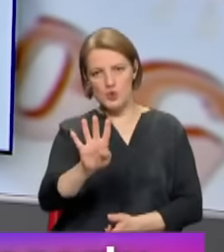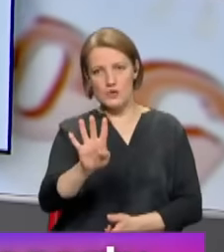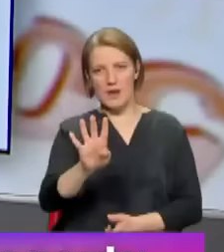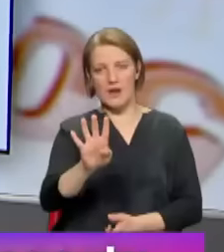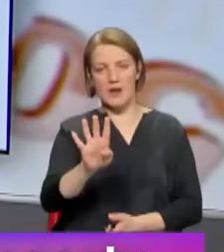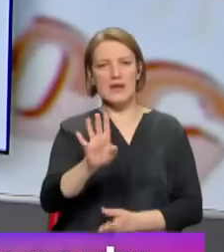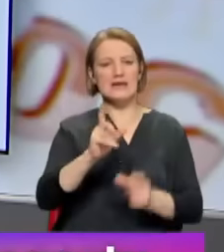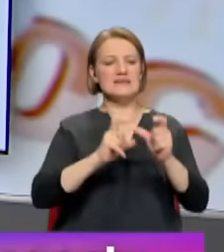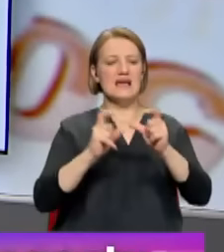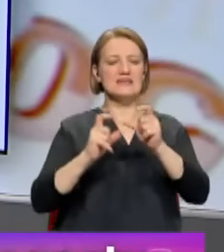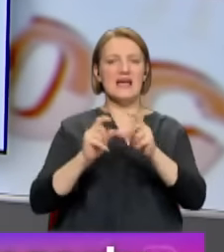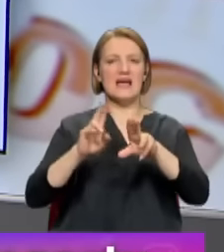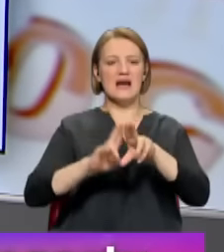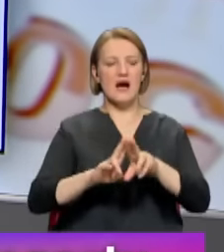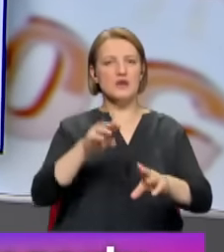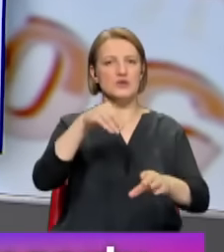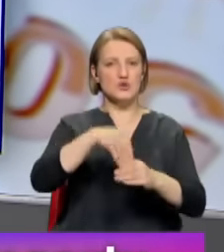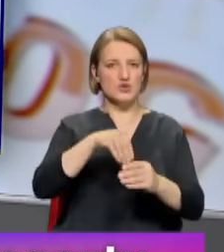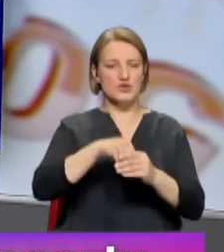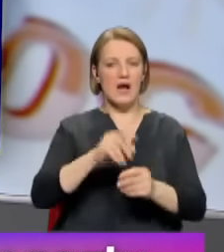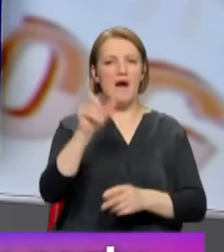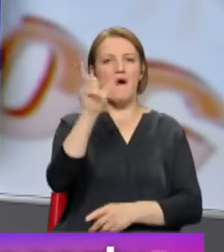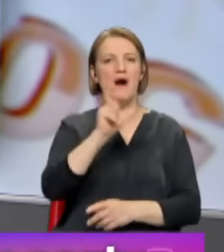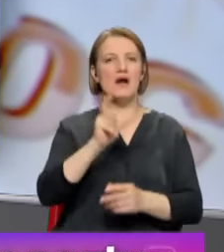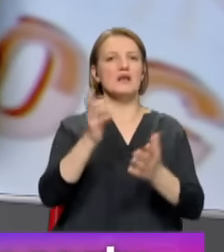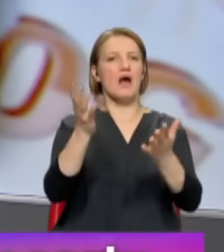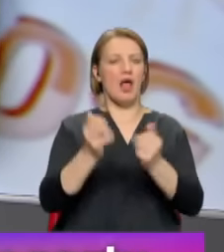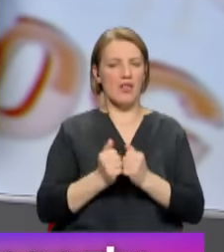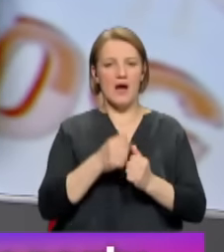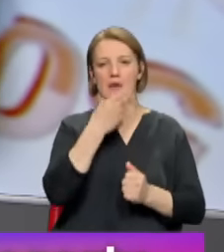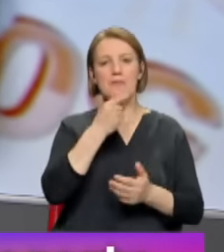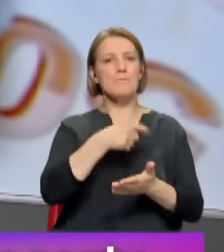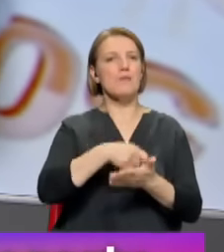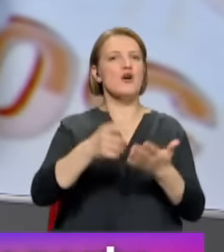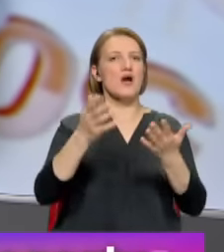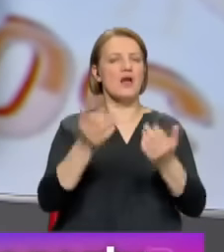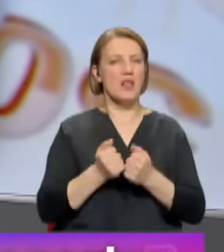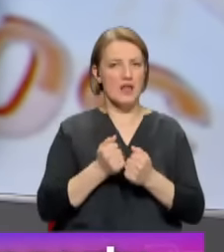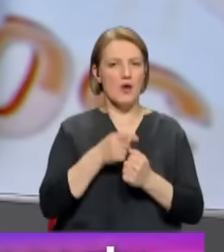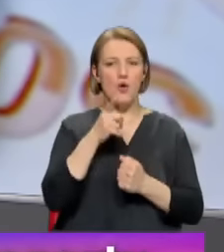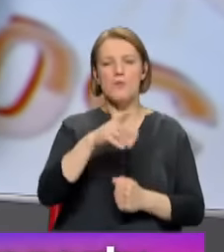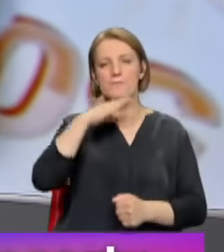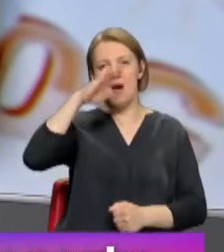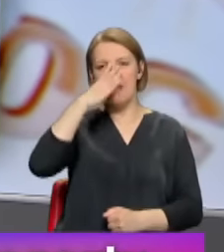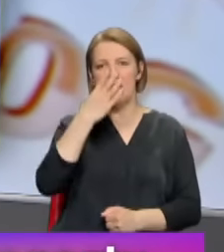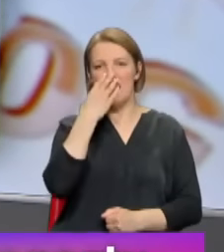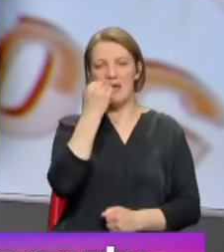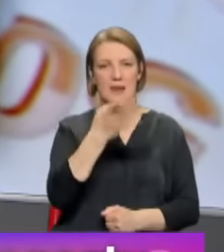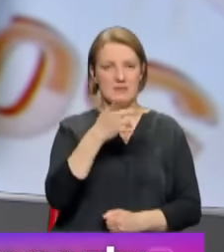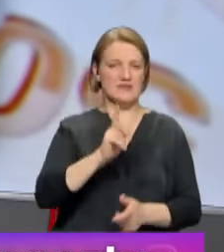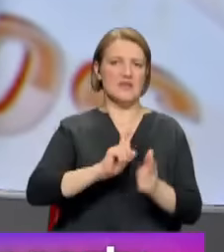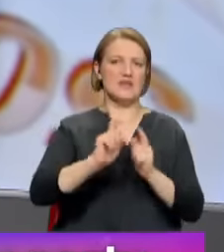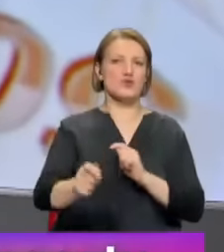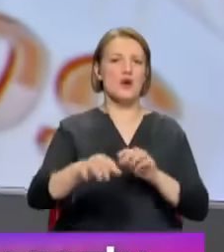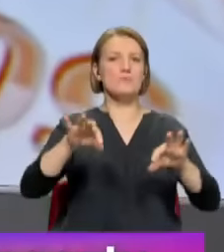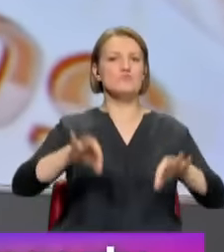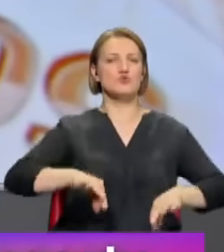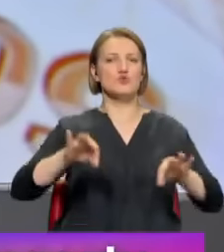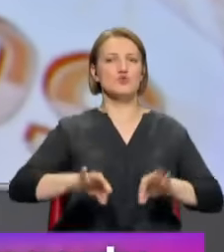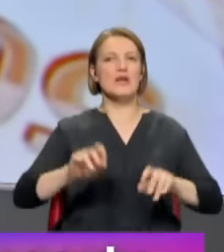ise SSK kapsamında aylık alanlar, emekli olanlar, onların bayram ikramiyesi yatacak.